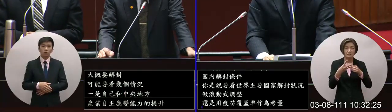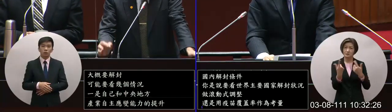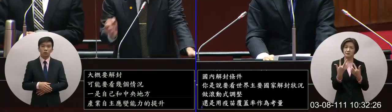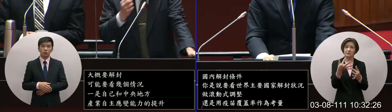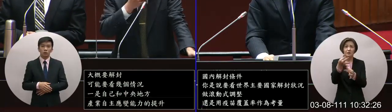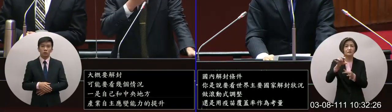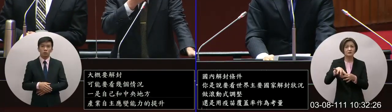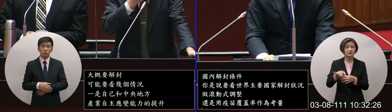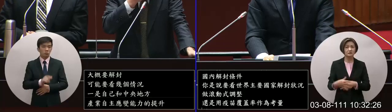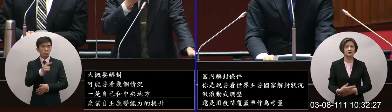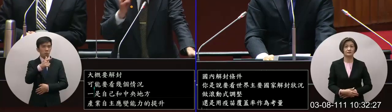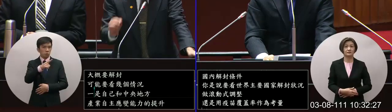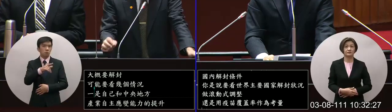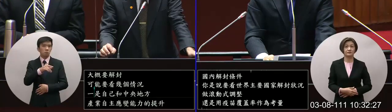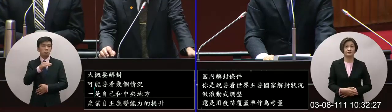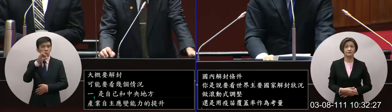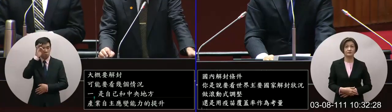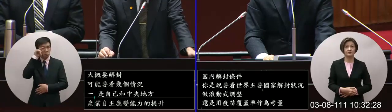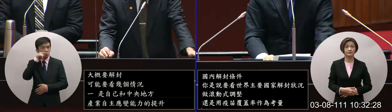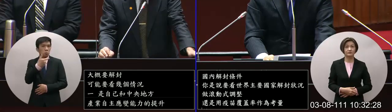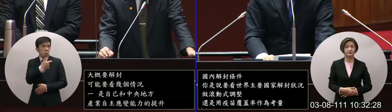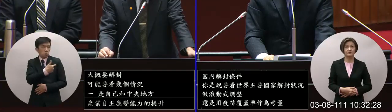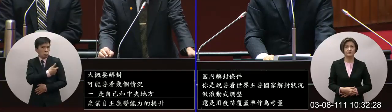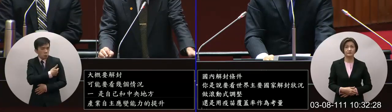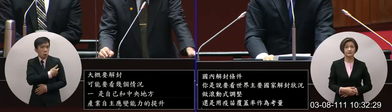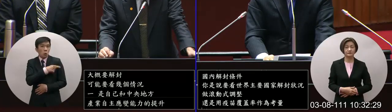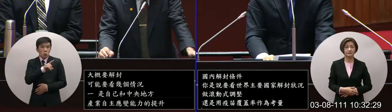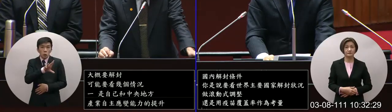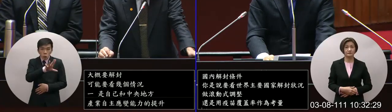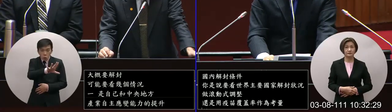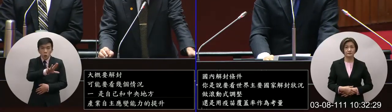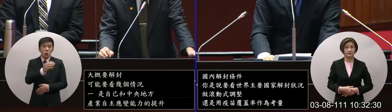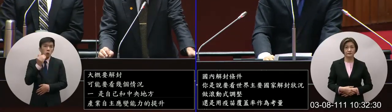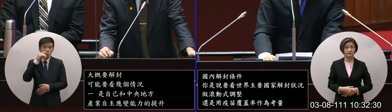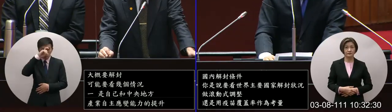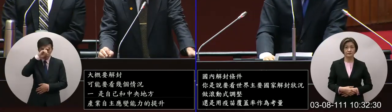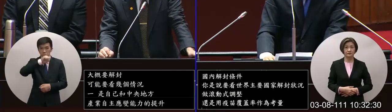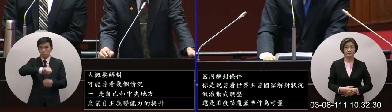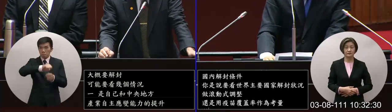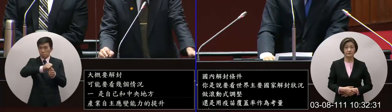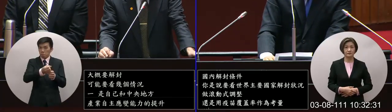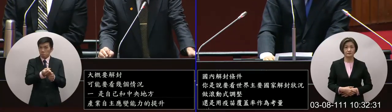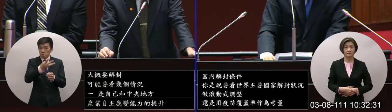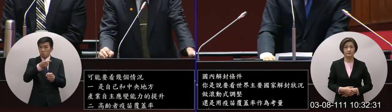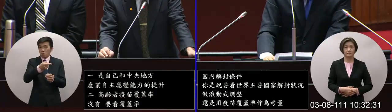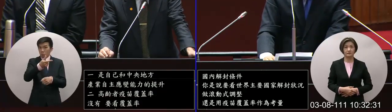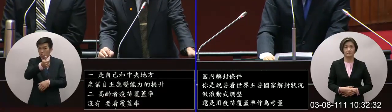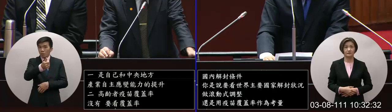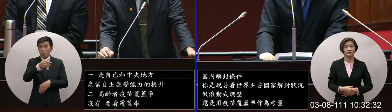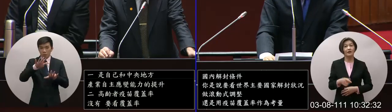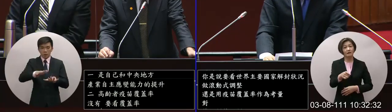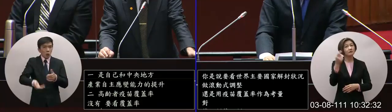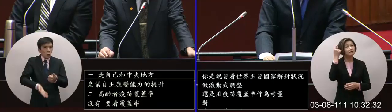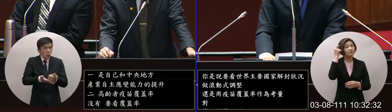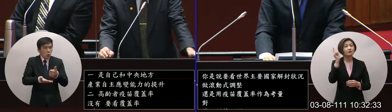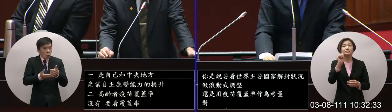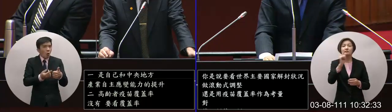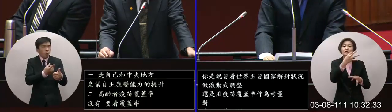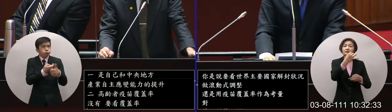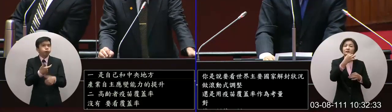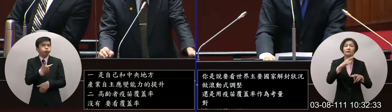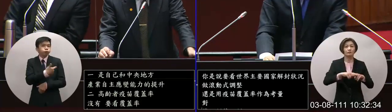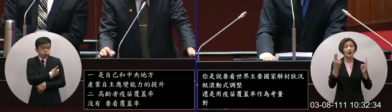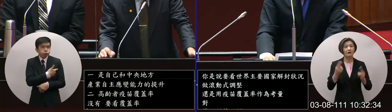准吗？ 没有，就要看那覆盖率，但越高越好，所以现在才会提出这样相对的一些奖励的措施。 那你认为哪时候可以解